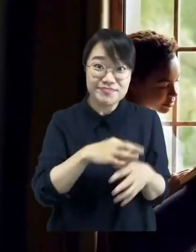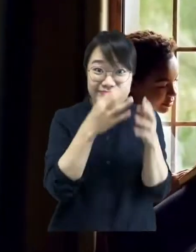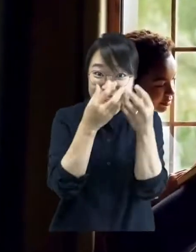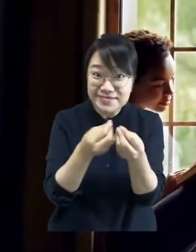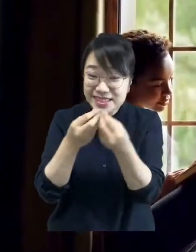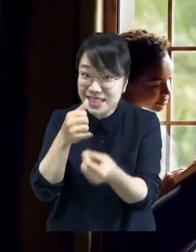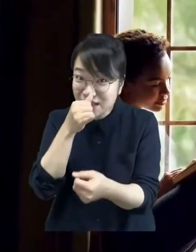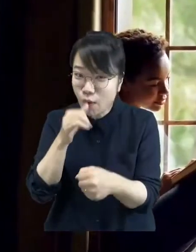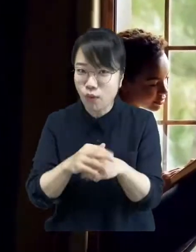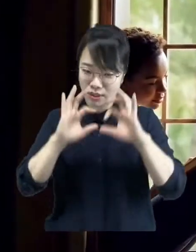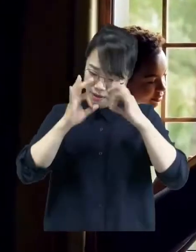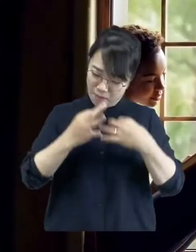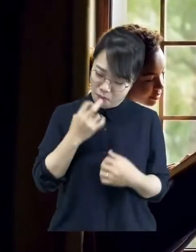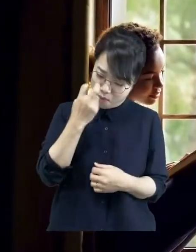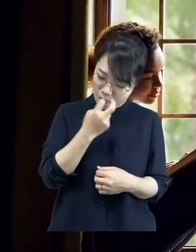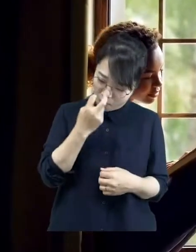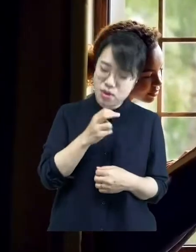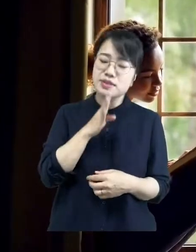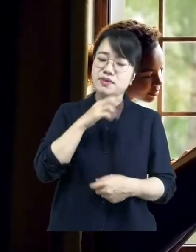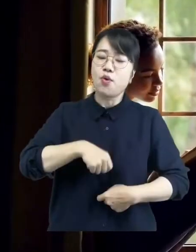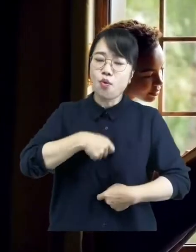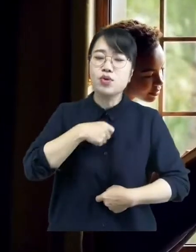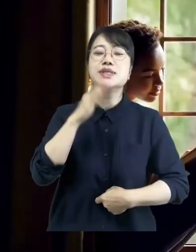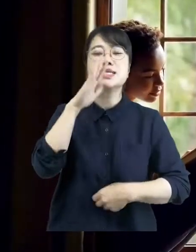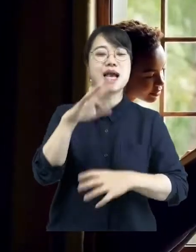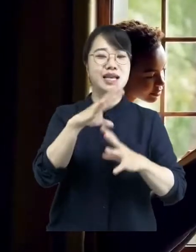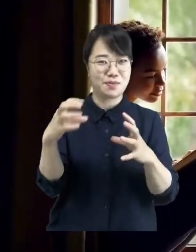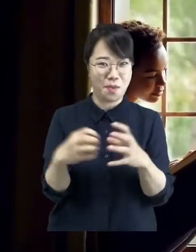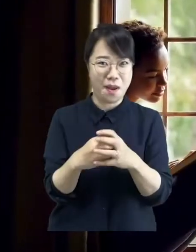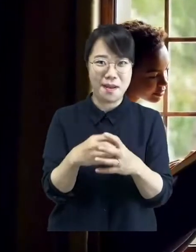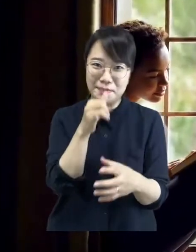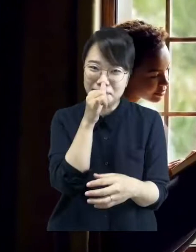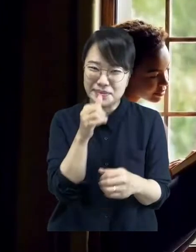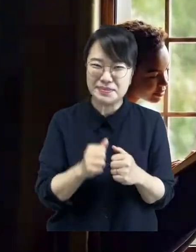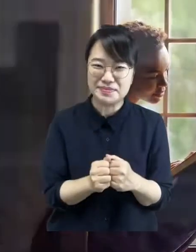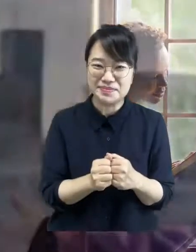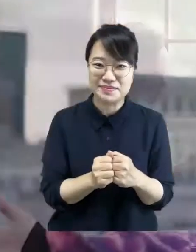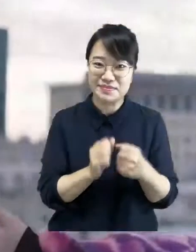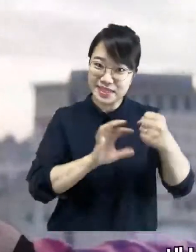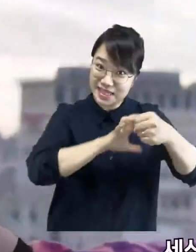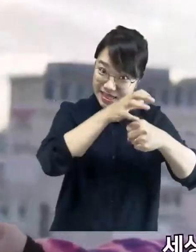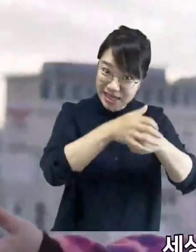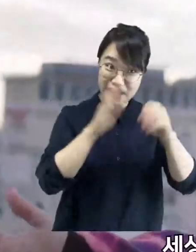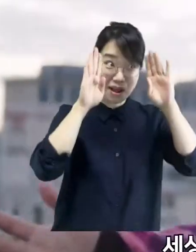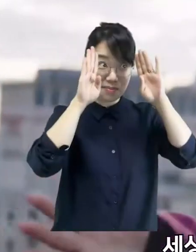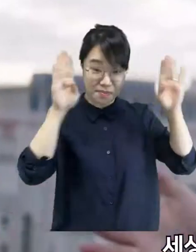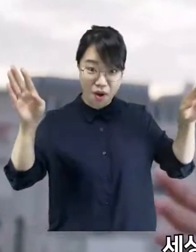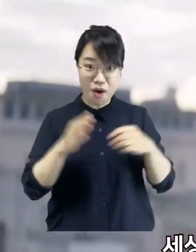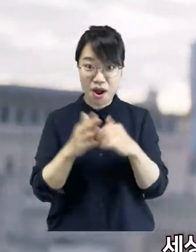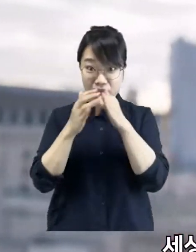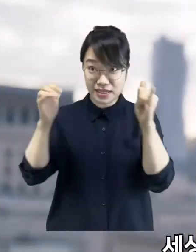생각보다 우리 삶 가까이 있다. 몰랐던 행복을 발견하고 지친 하루를 위로받는 시간.